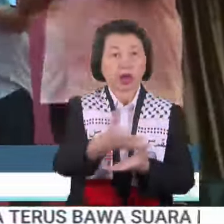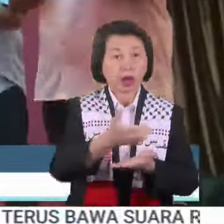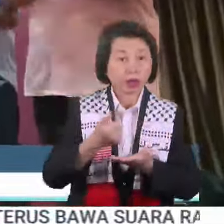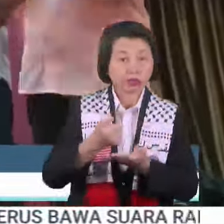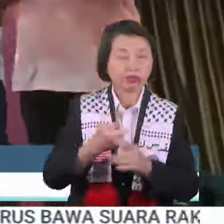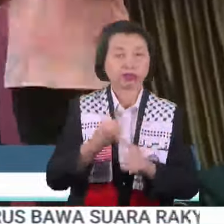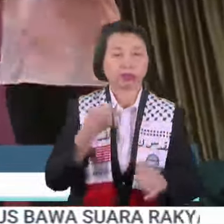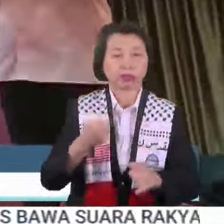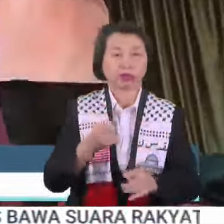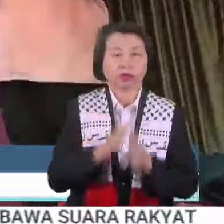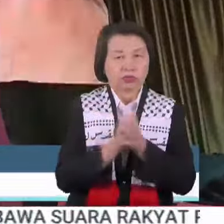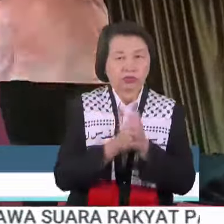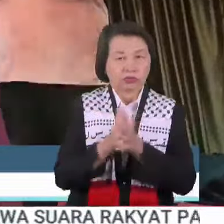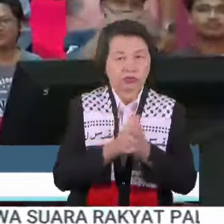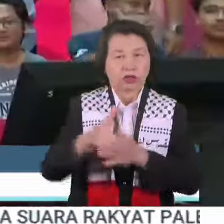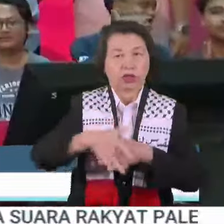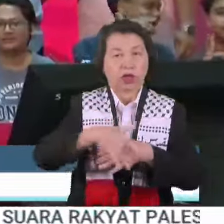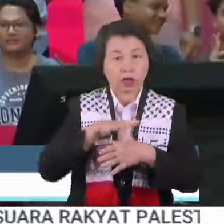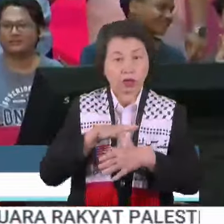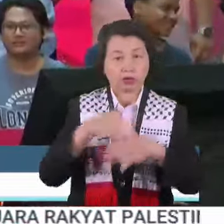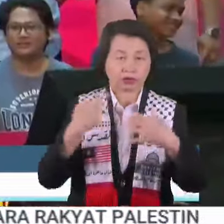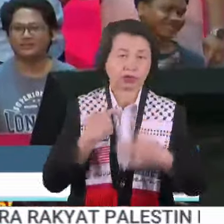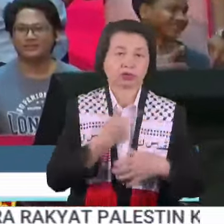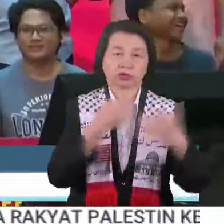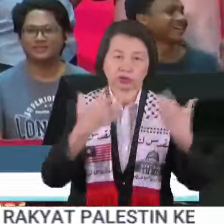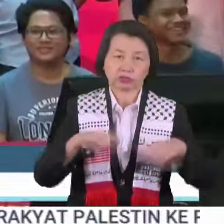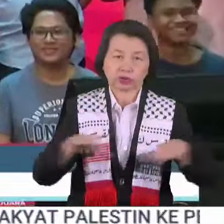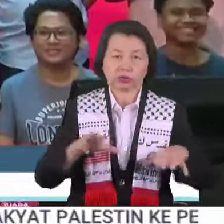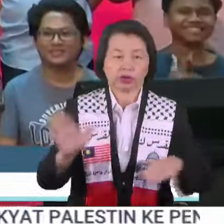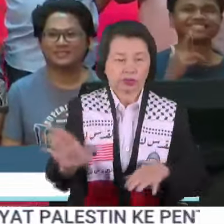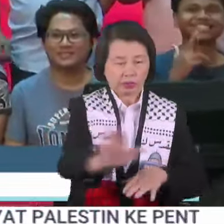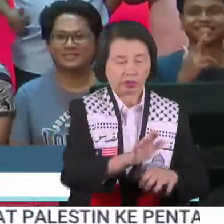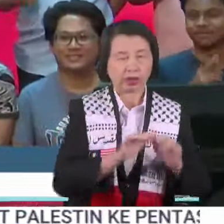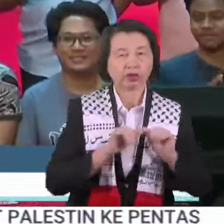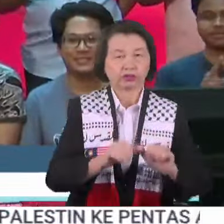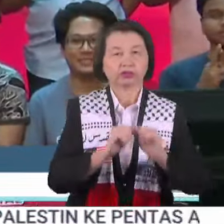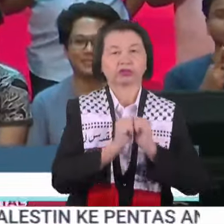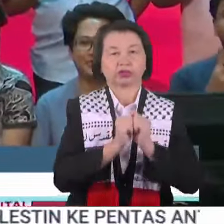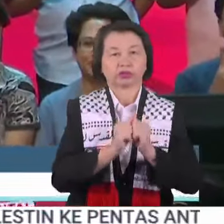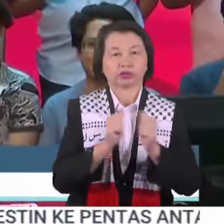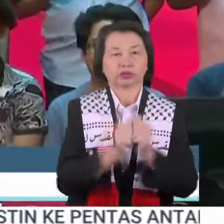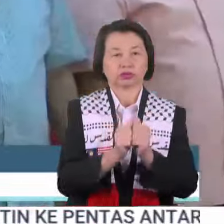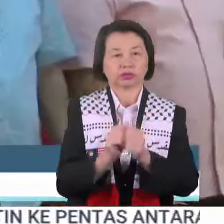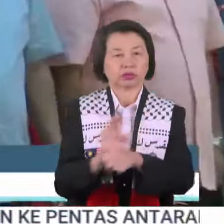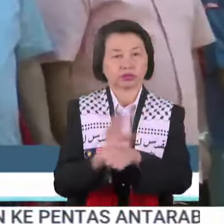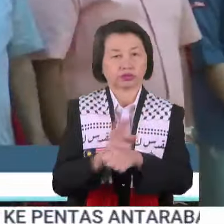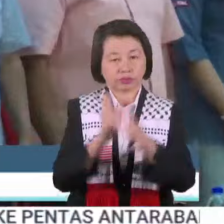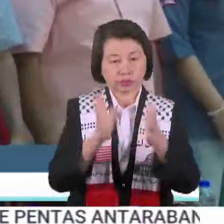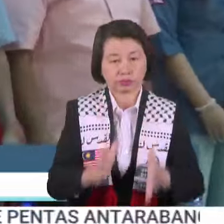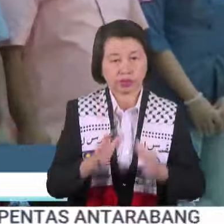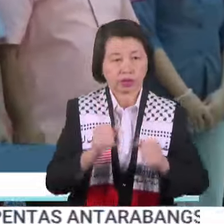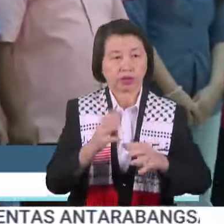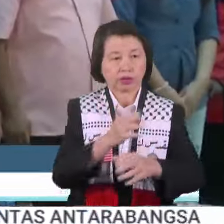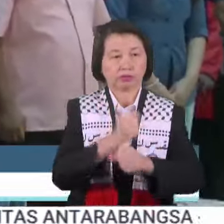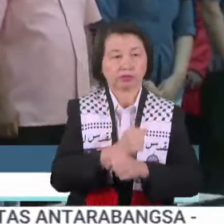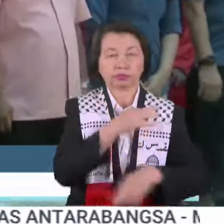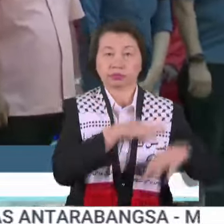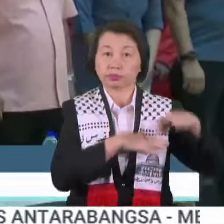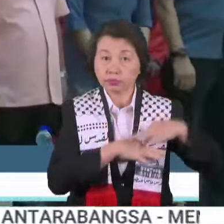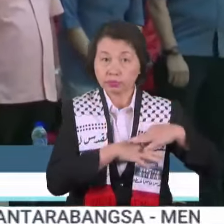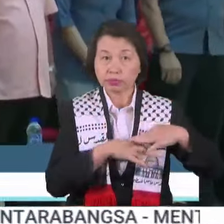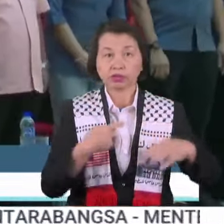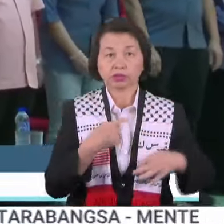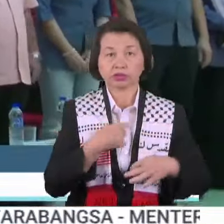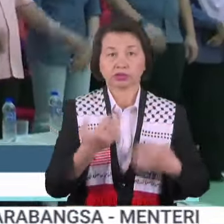daripada usaha awal yang kita telah buat dan mereka terus bersama dalam program usahawan dan dapat jana pendapatan. So